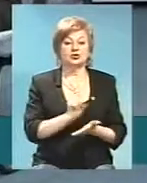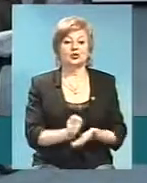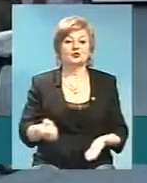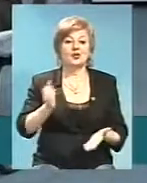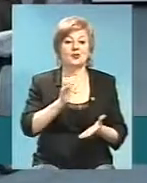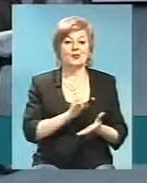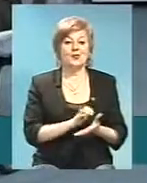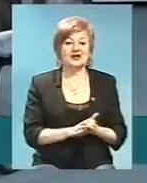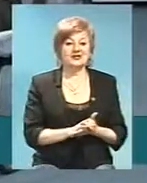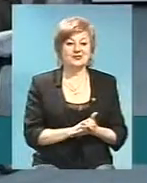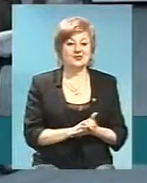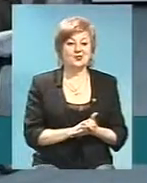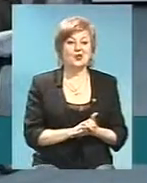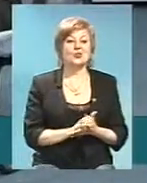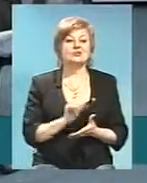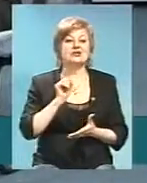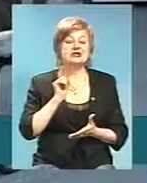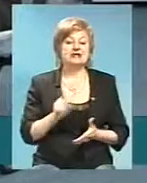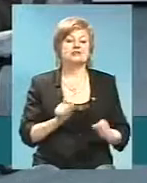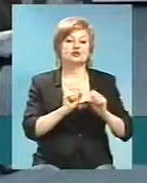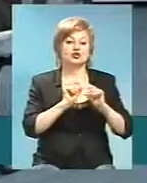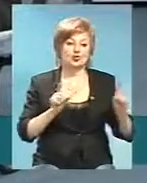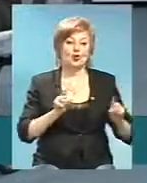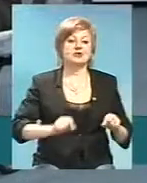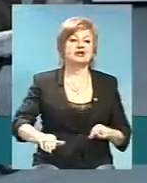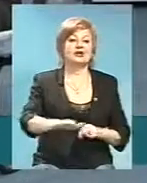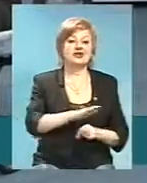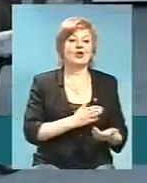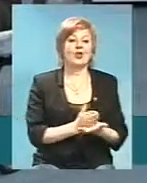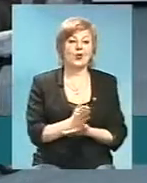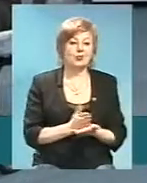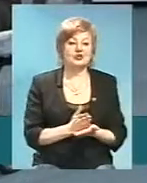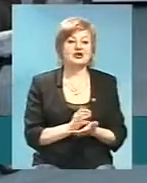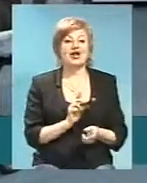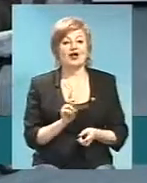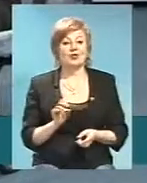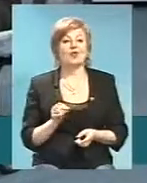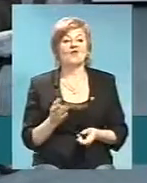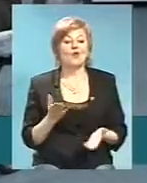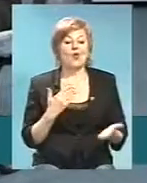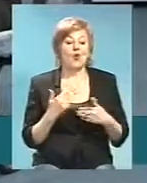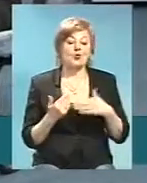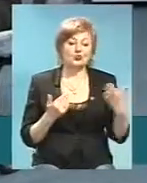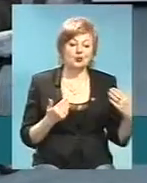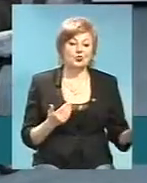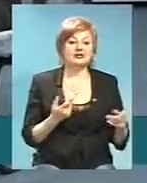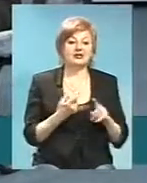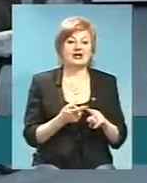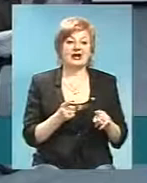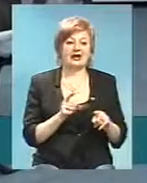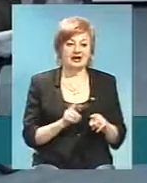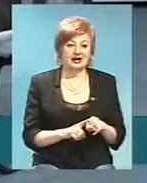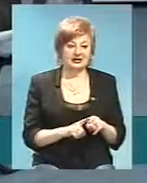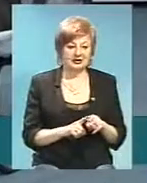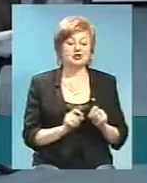ознайомитися з тим закладом, територія обслуговування якого відноситься до цієї, саме до